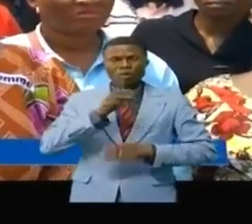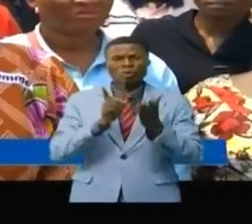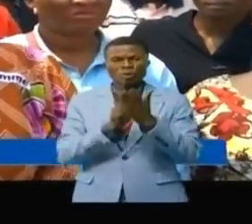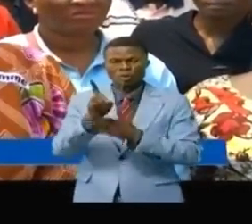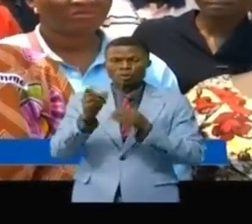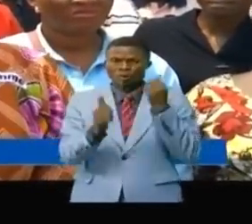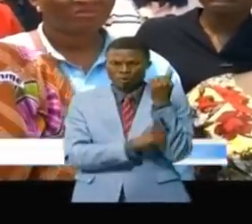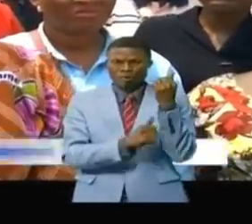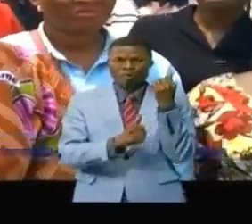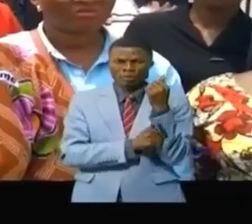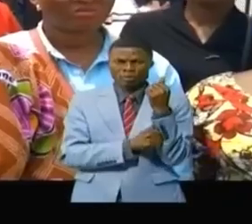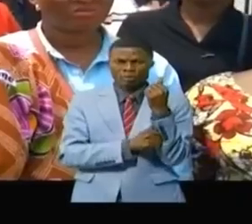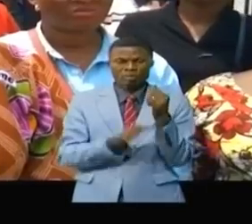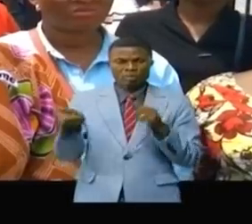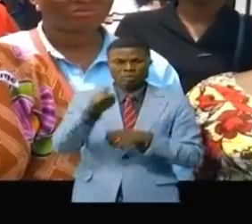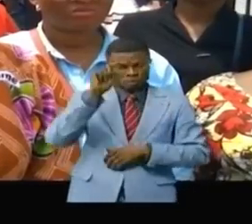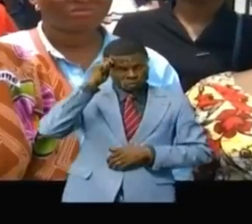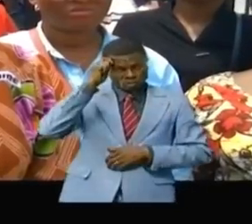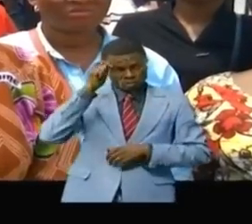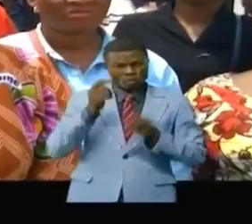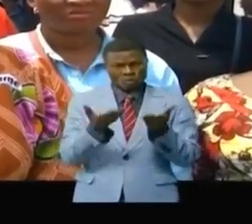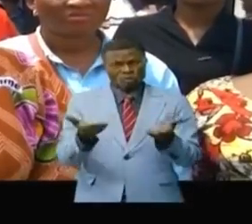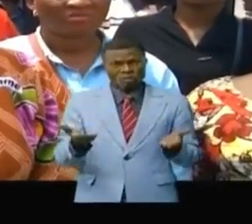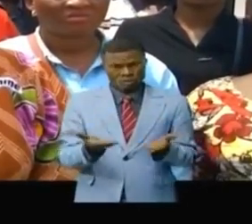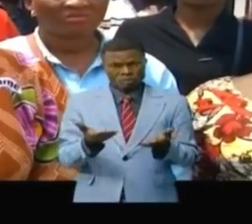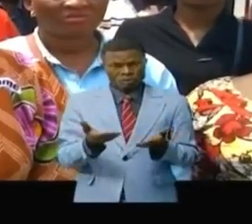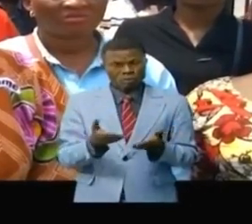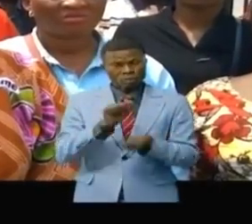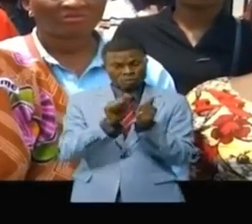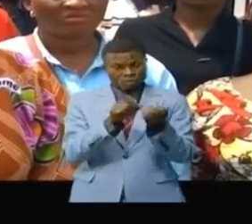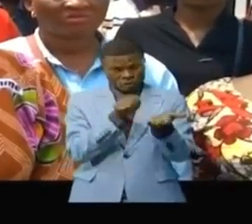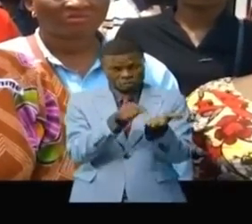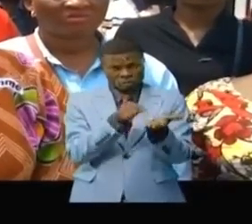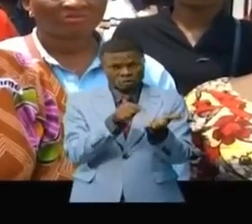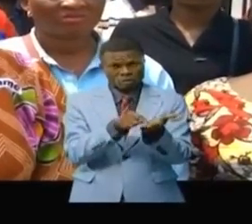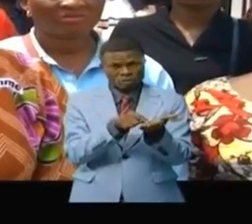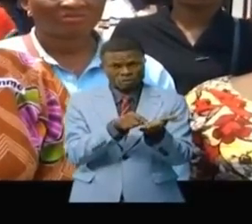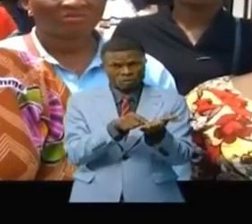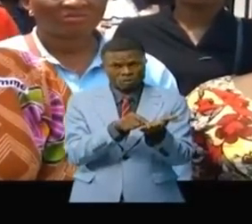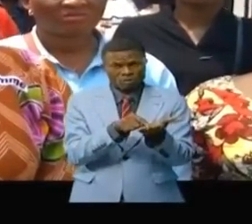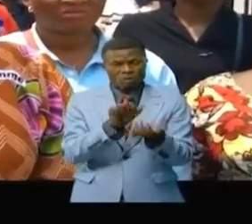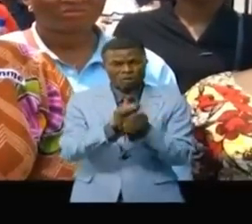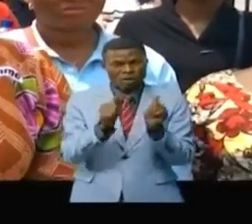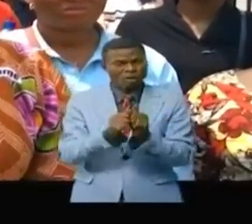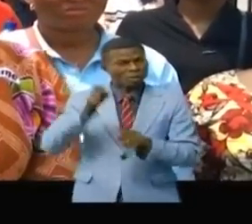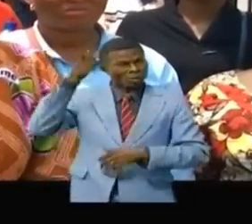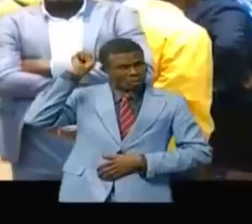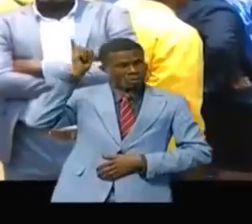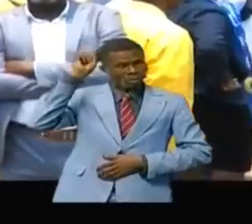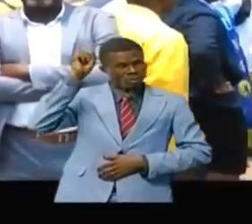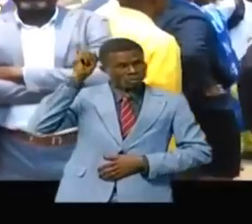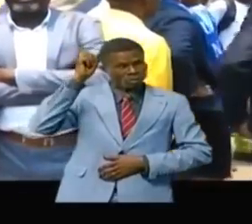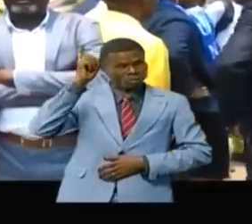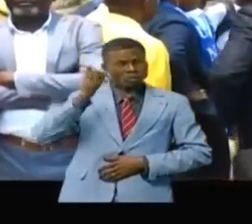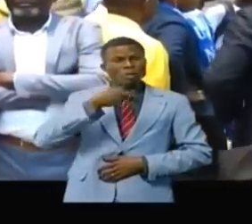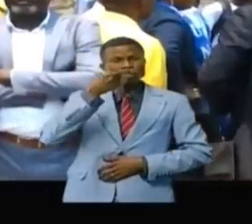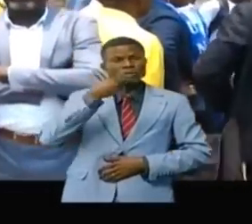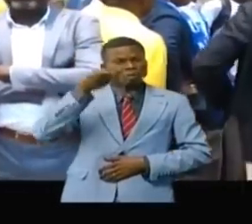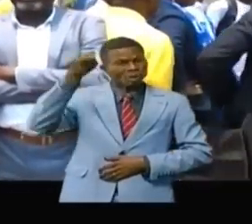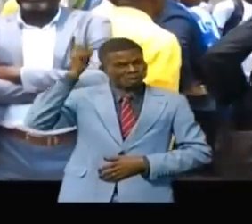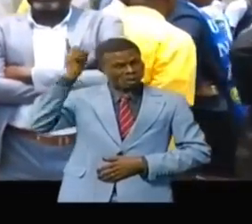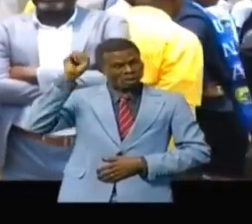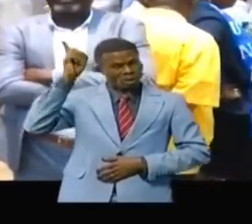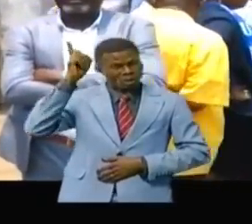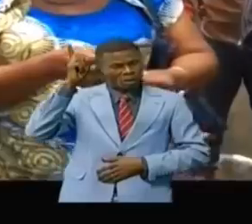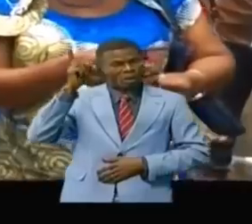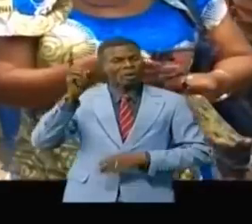l'homme. Vous vous souviendrez avec nous que ce point est un arriéré qui avait déjà été inscrit à